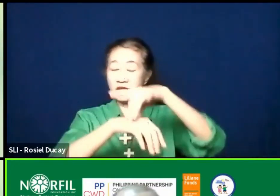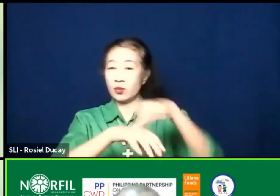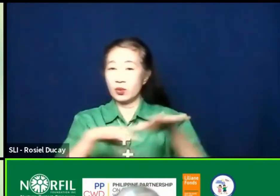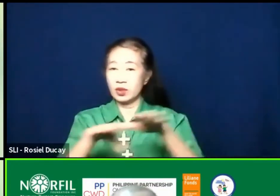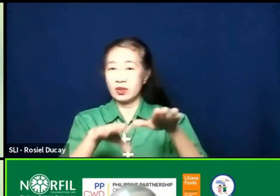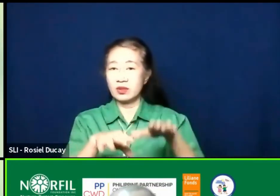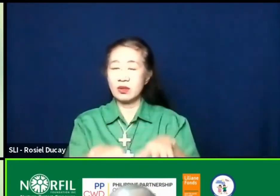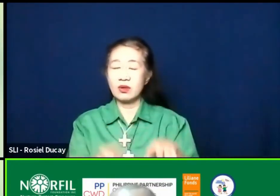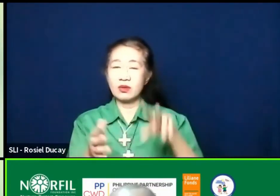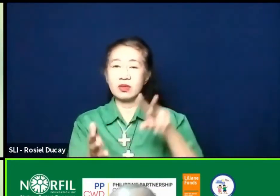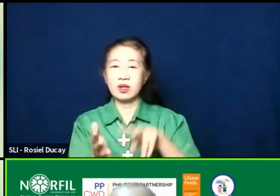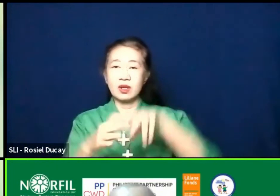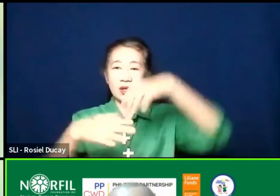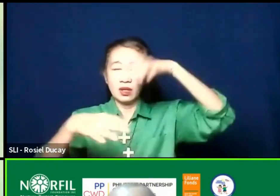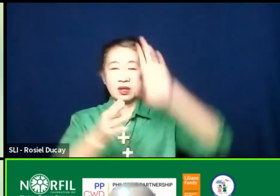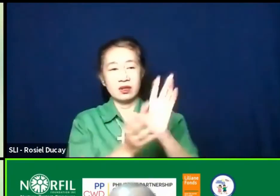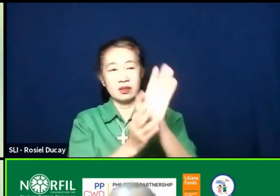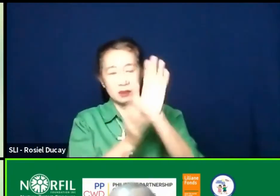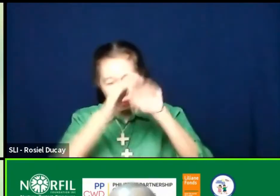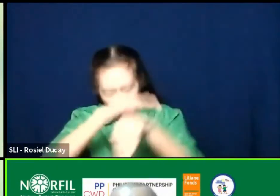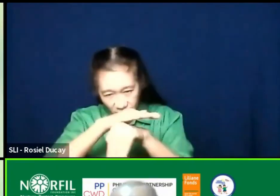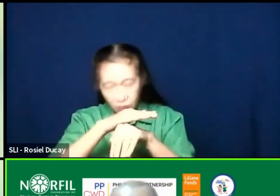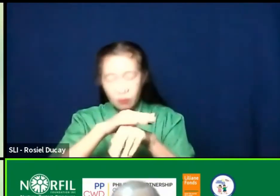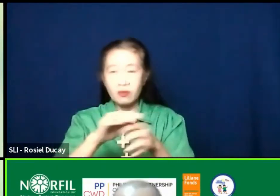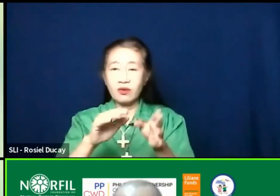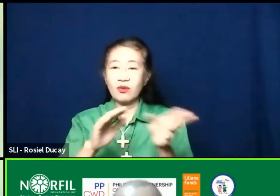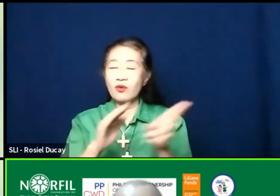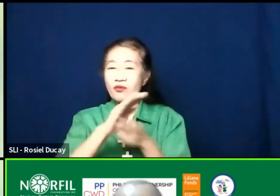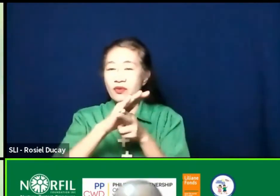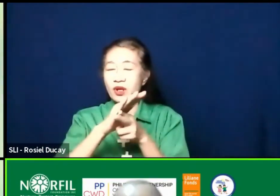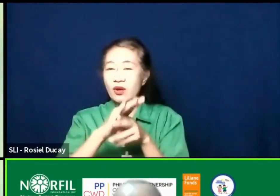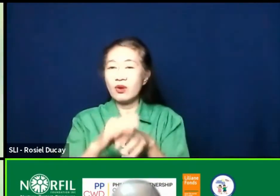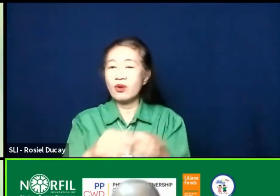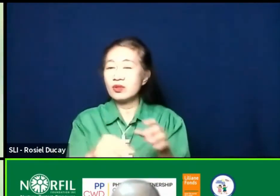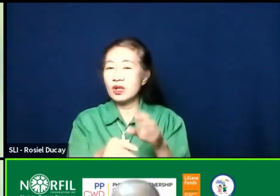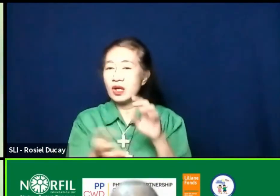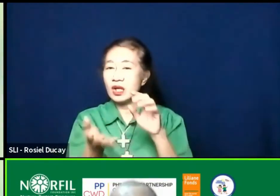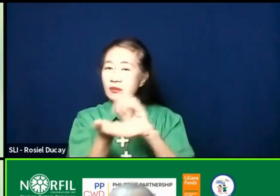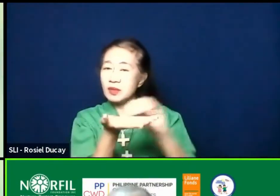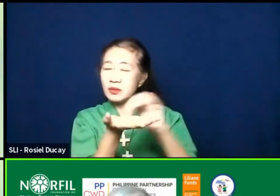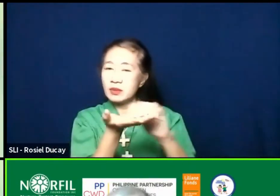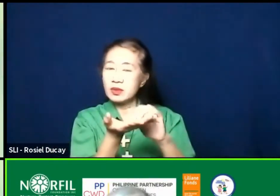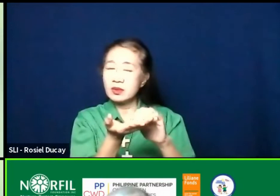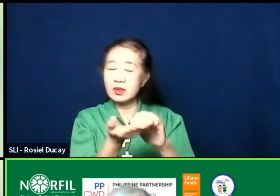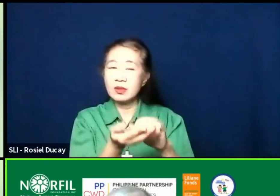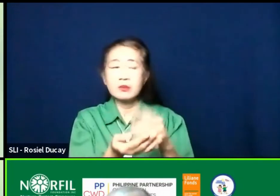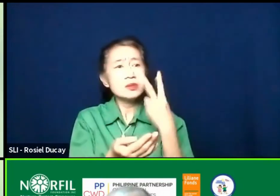and hold drill. Let's say nangyari or yung nakita mo is nasa open